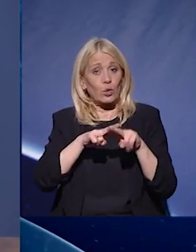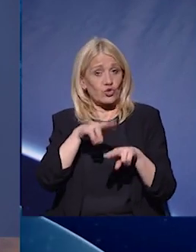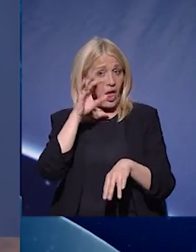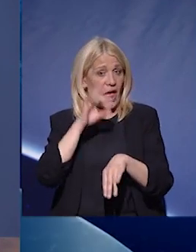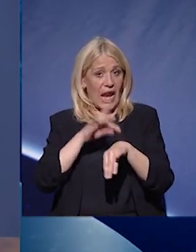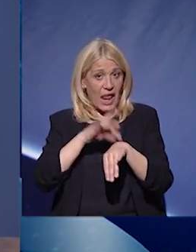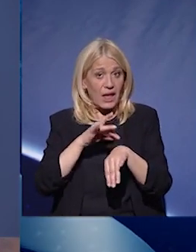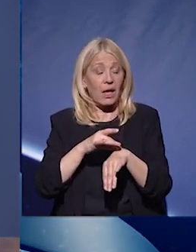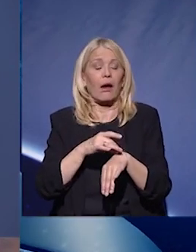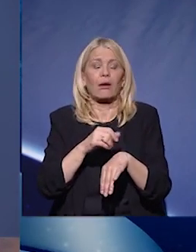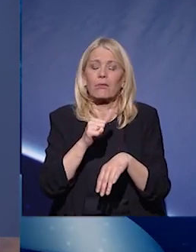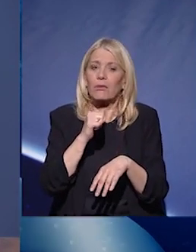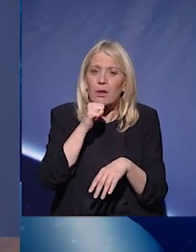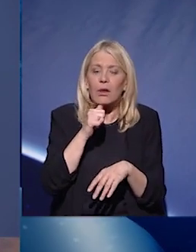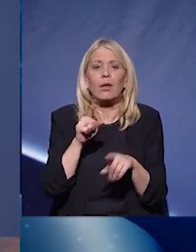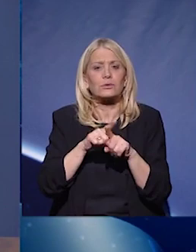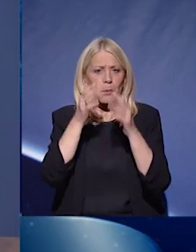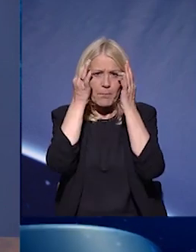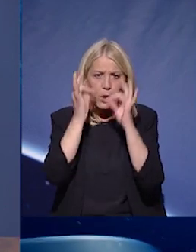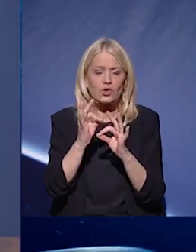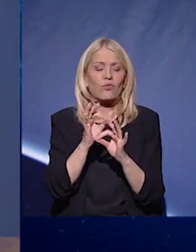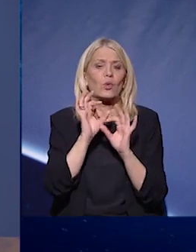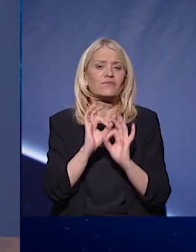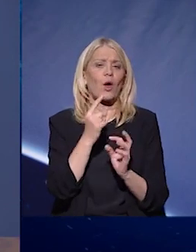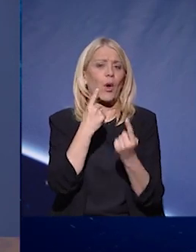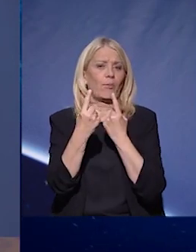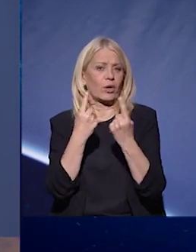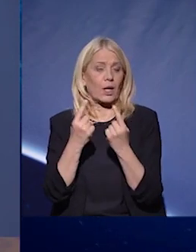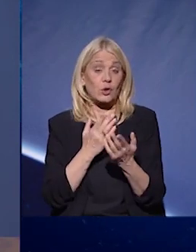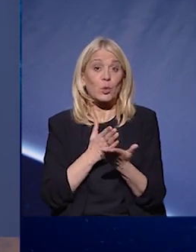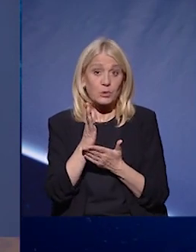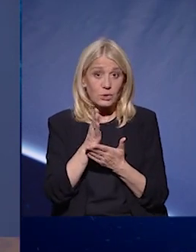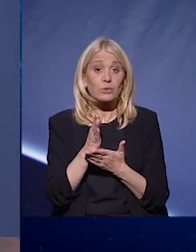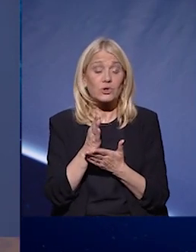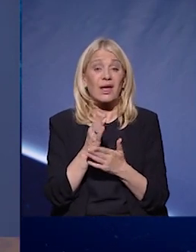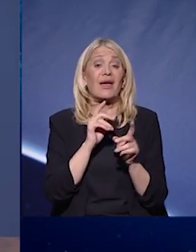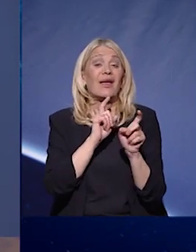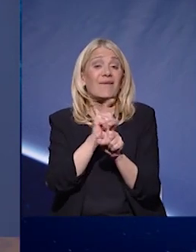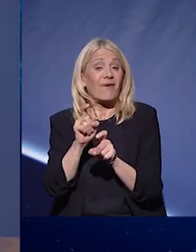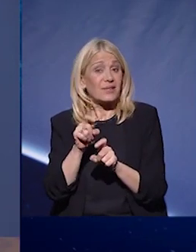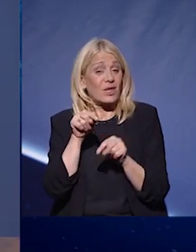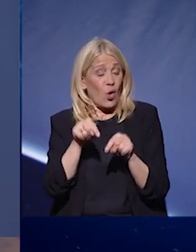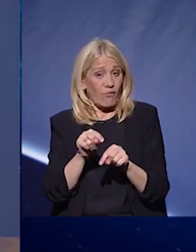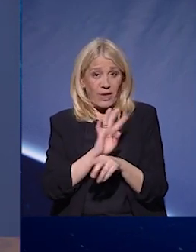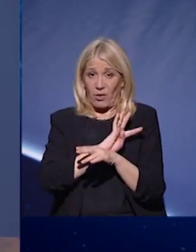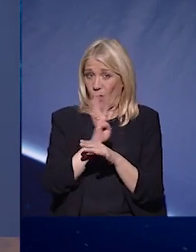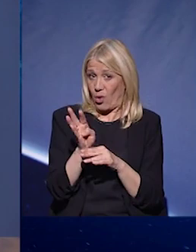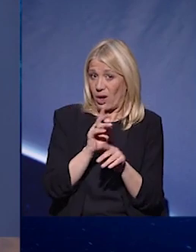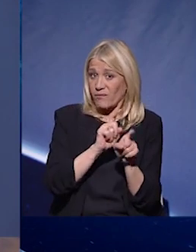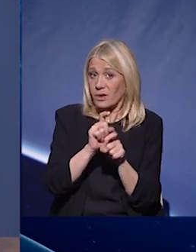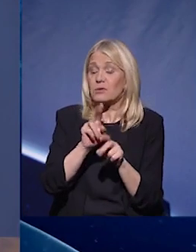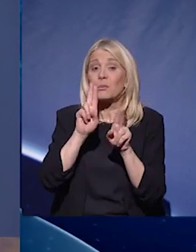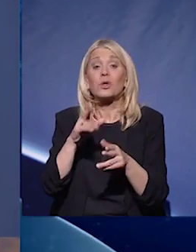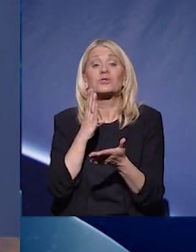lekar i apsolutno se ispoštuje u svakom pojedinačnom slučaju. Infekcija sa ovim virusom može da